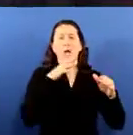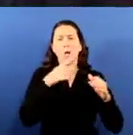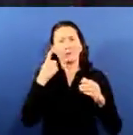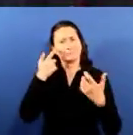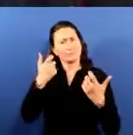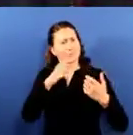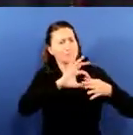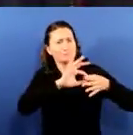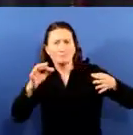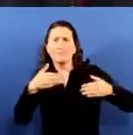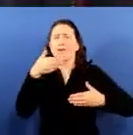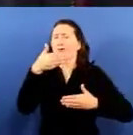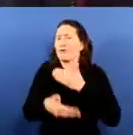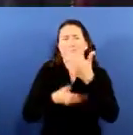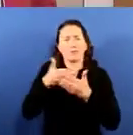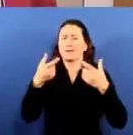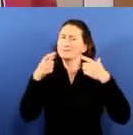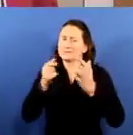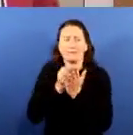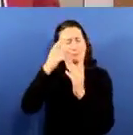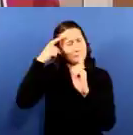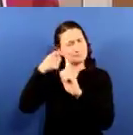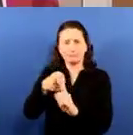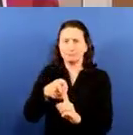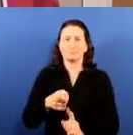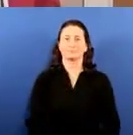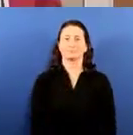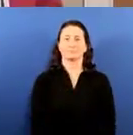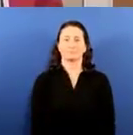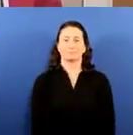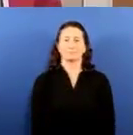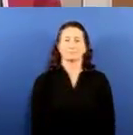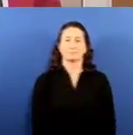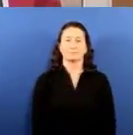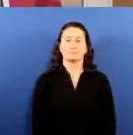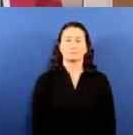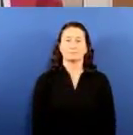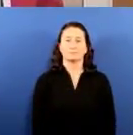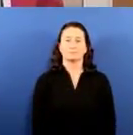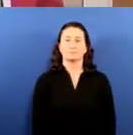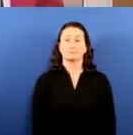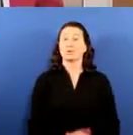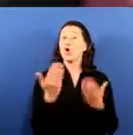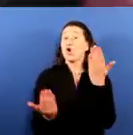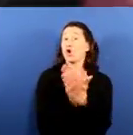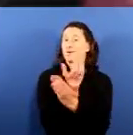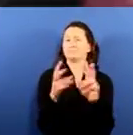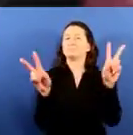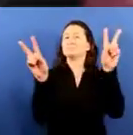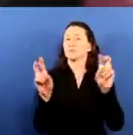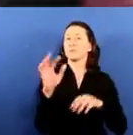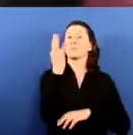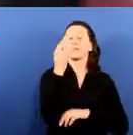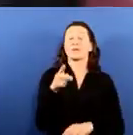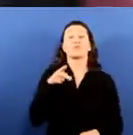abeltzaintzarako zerbitzu burua, eta Jose Miguel Zabala, Juan Maria Atutxa, Jose Luis Bilbao, Jose Luis Garay, Juan